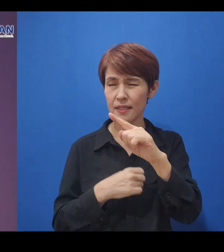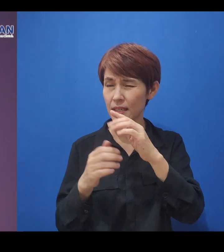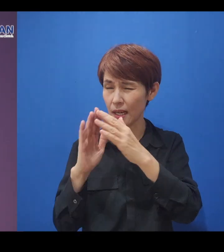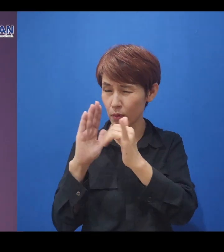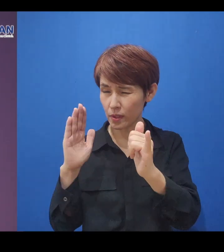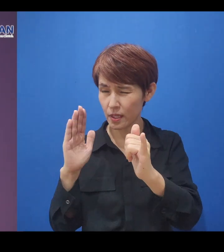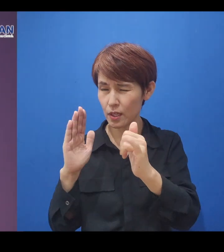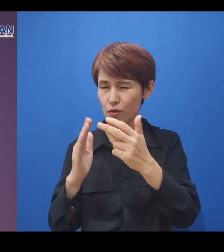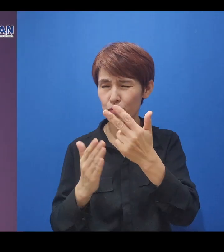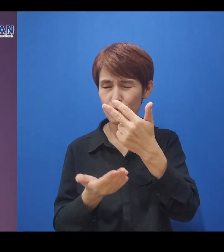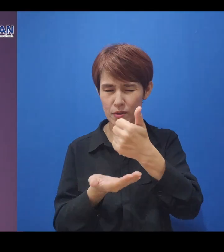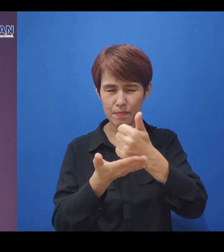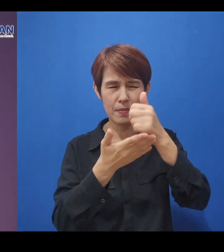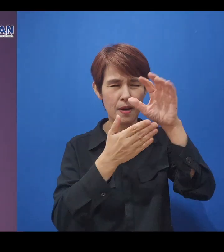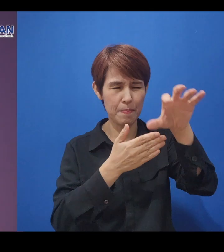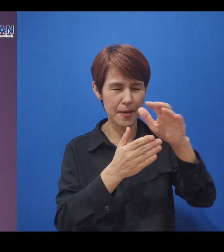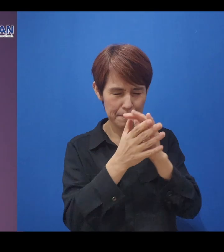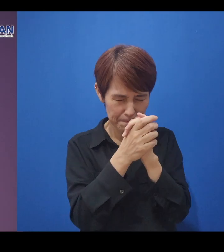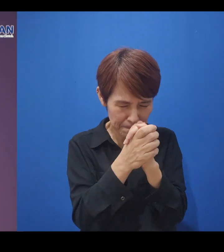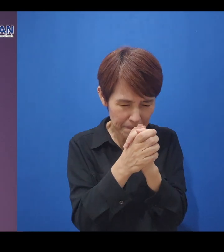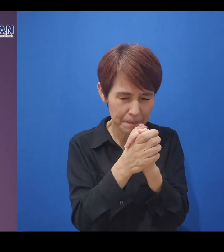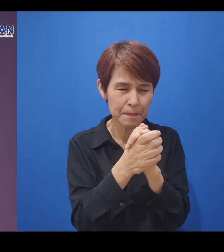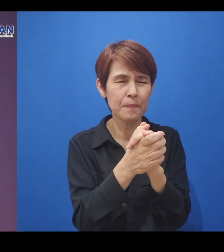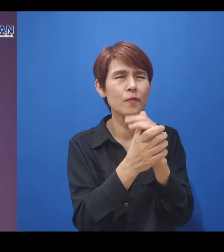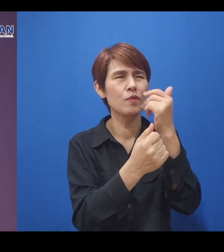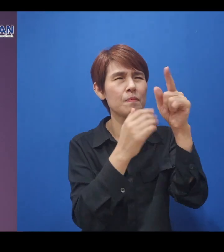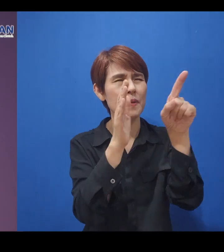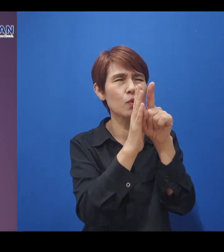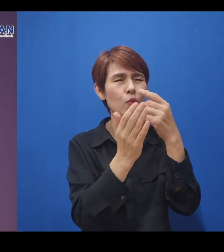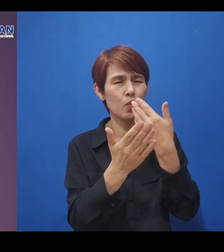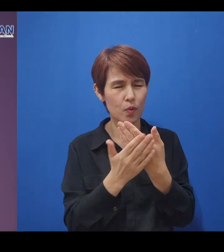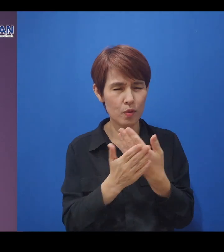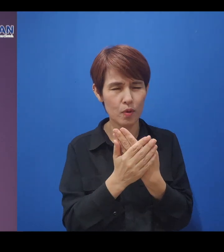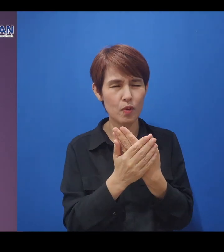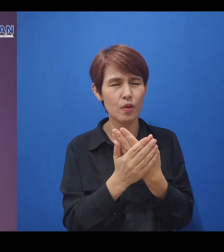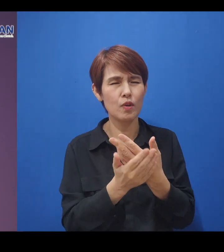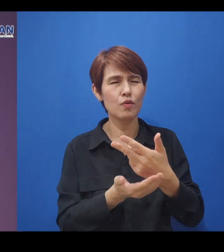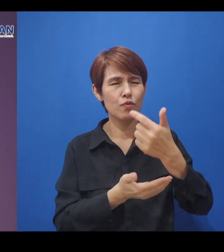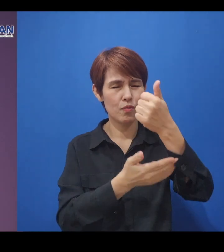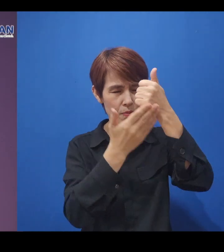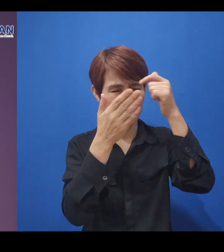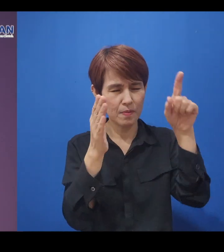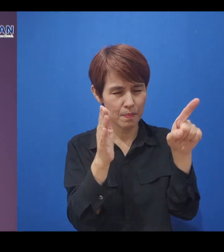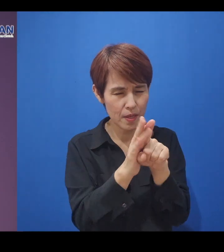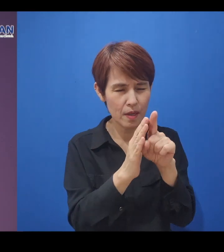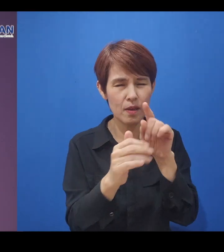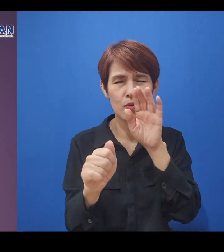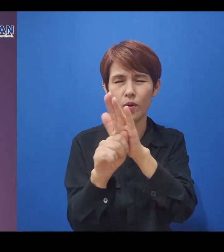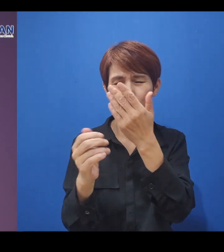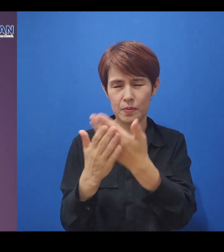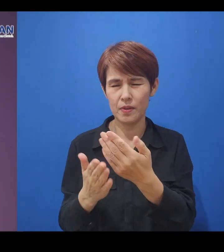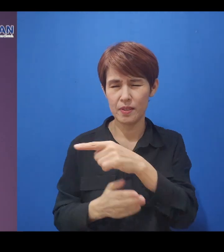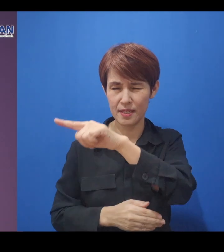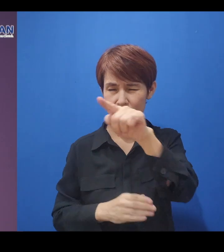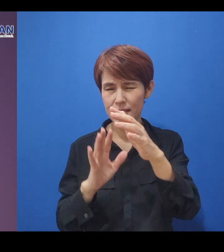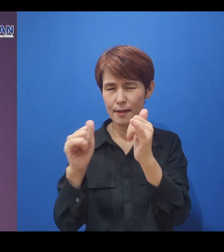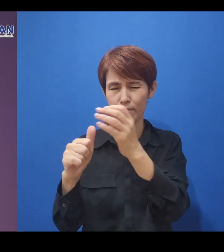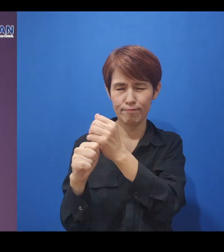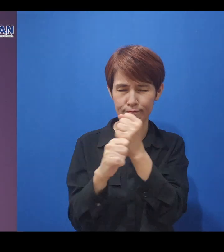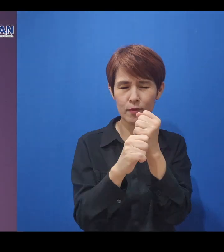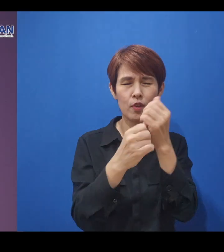가족들이 주님 앞에 엎드려 주님 믿게 하옵소서. 신뢰하게 하옵소서. 이 가정을, 이 자녀들을 붙들고